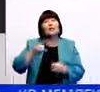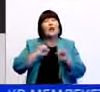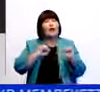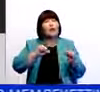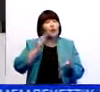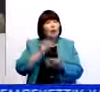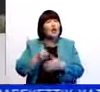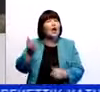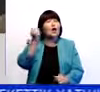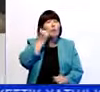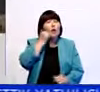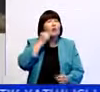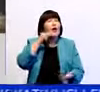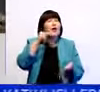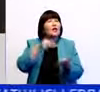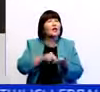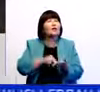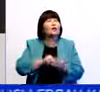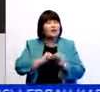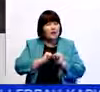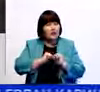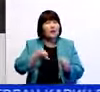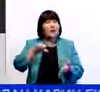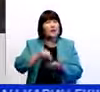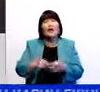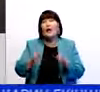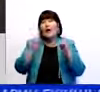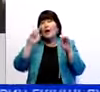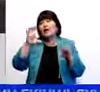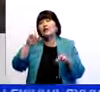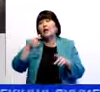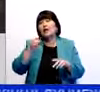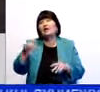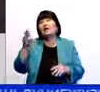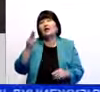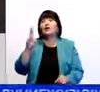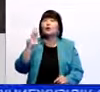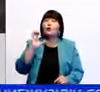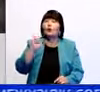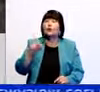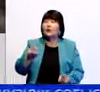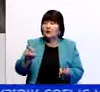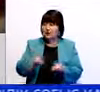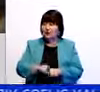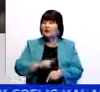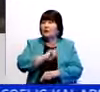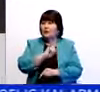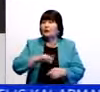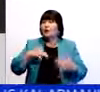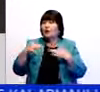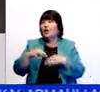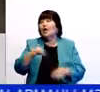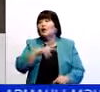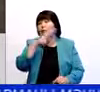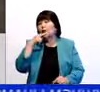қорғады. Мәскеу мен Ленинград үшін жан алып жан берісті. Әйгілі Сталинград, Курск шайқастарында қасық қаны тамғанша күресті.